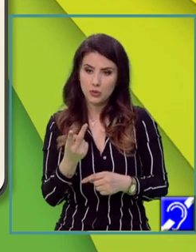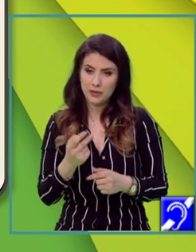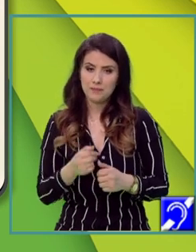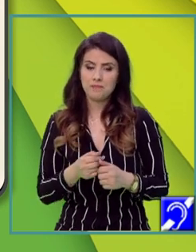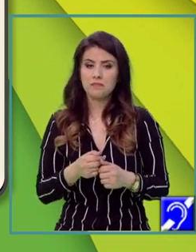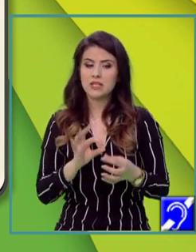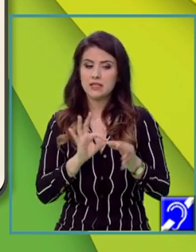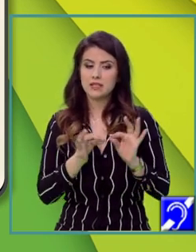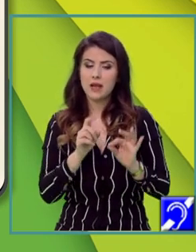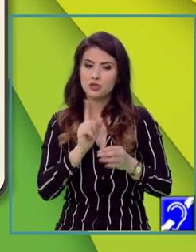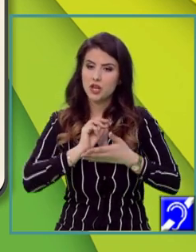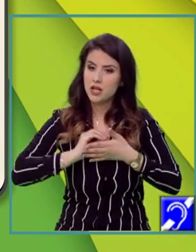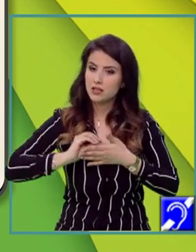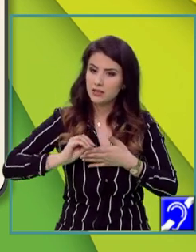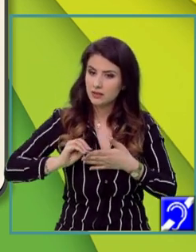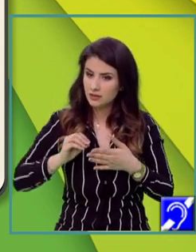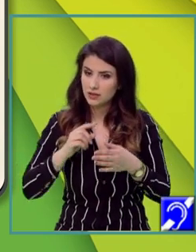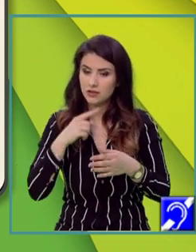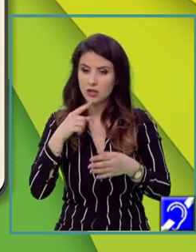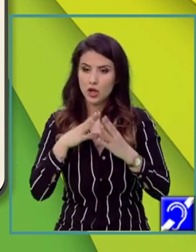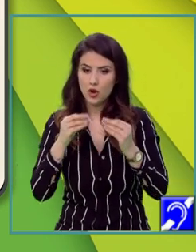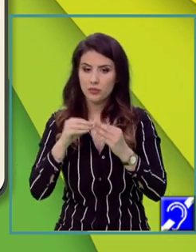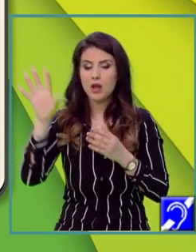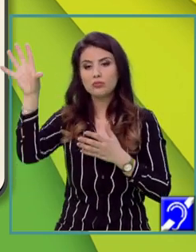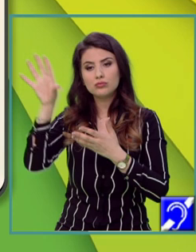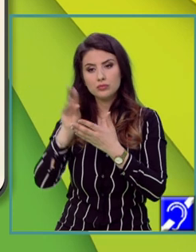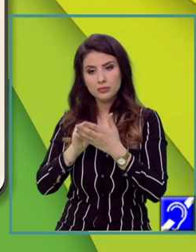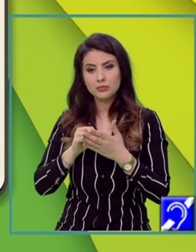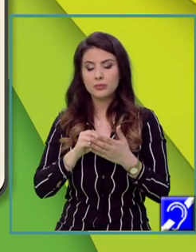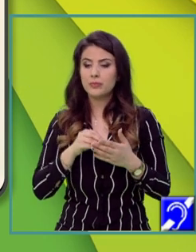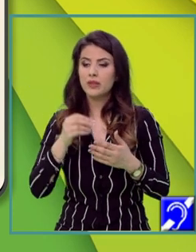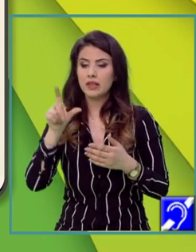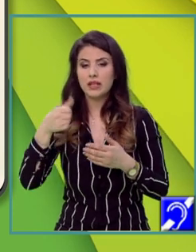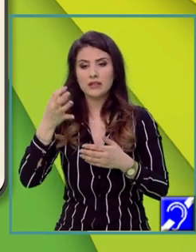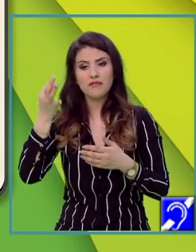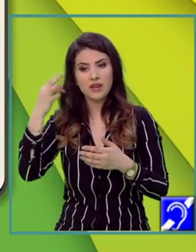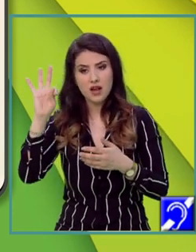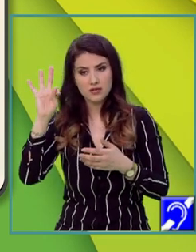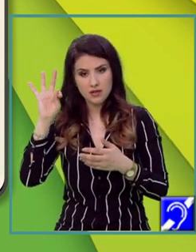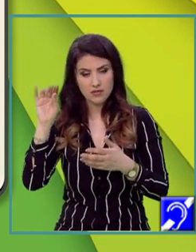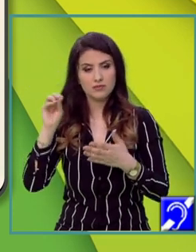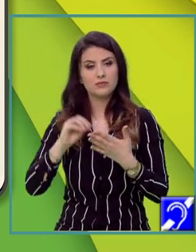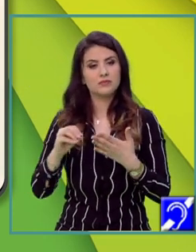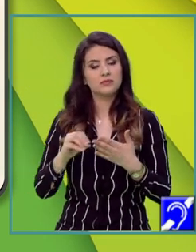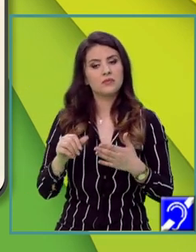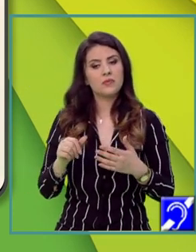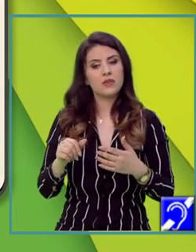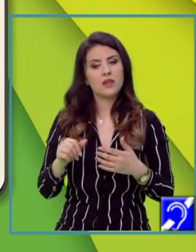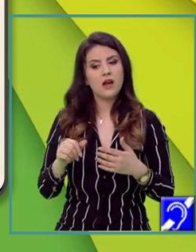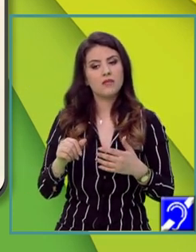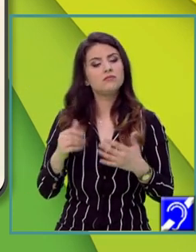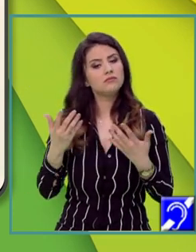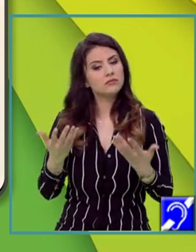prozatorul român prea de la scriitorul francez Marcel proust numai procedeul e unui central